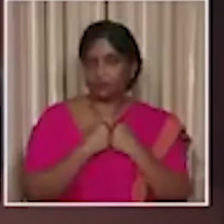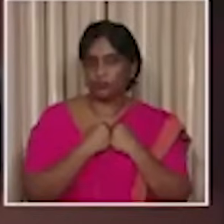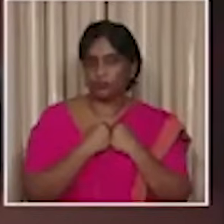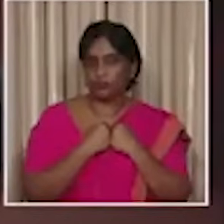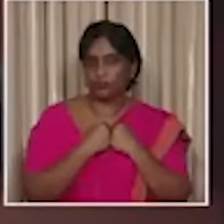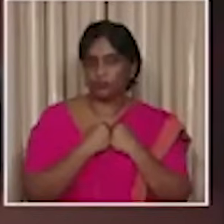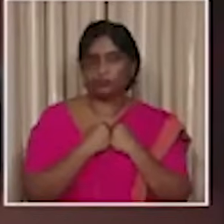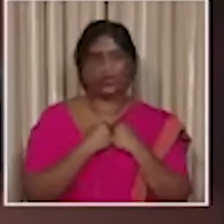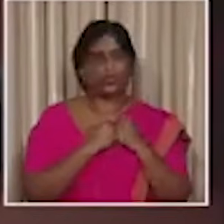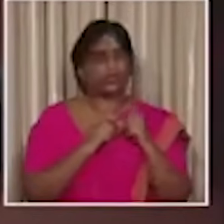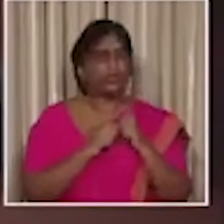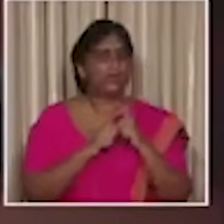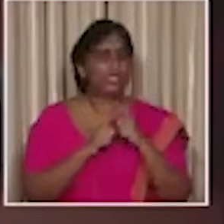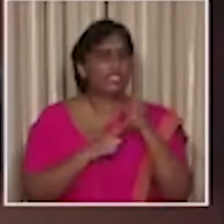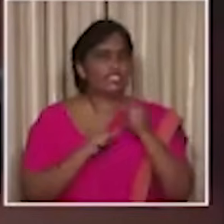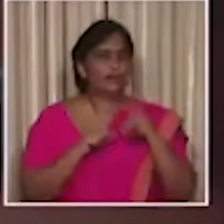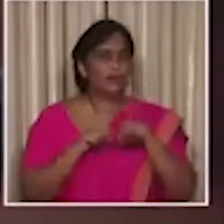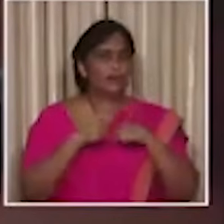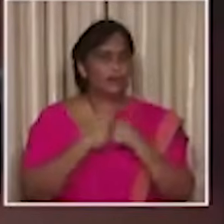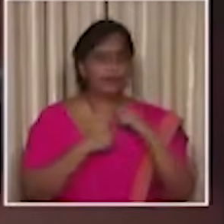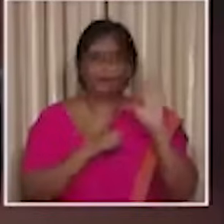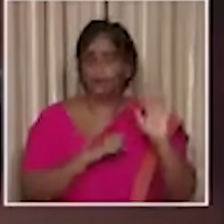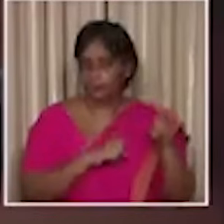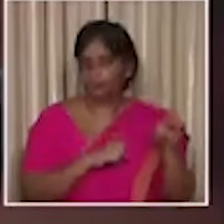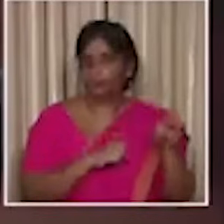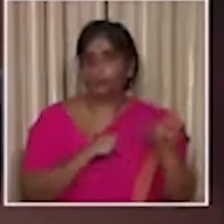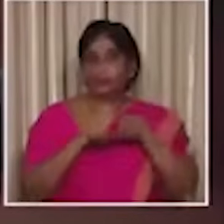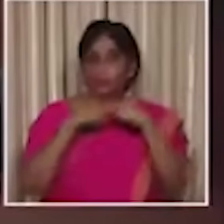දිසරු ඉන්ටර්නැෂනල් ඉංජිනියරින් කම්පැනි ලිමිටඩ්. එතන මේ